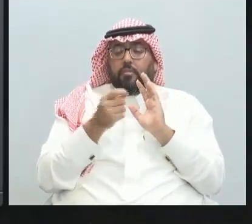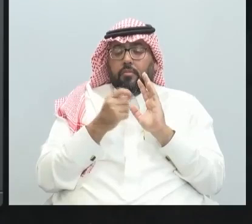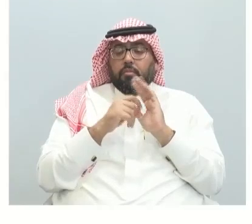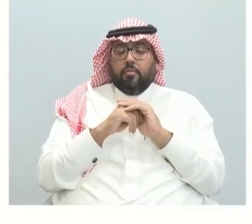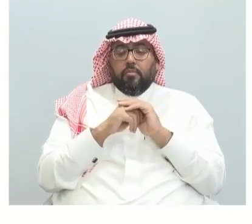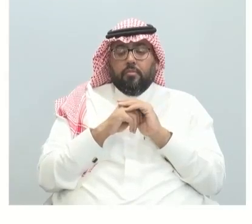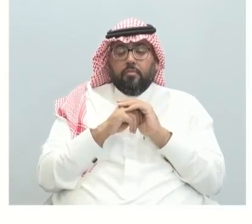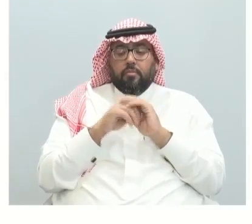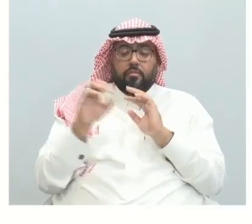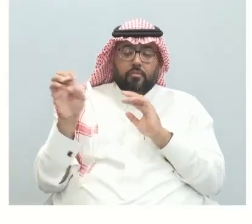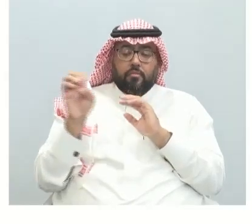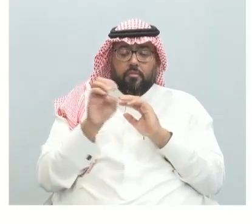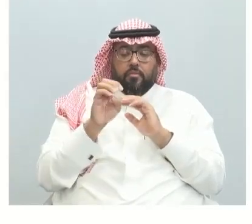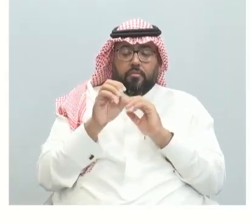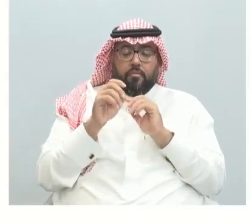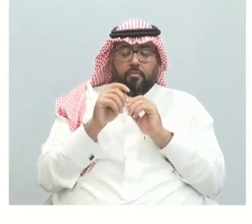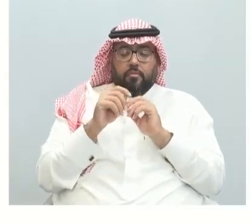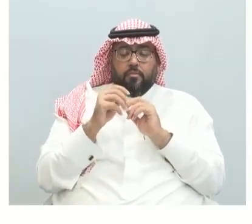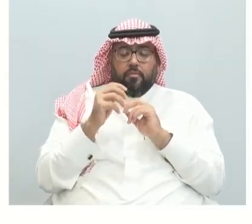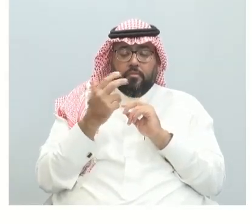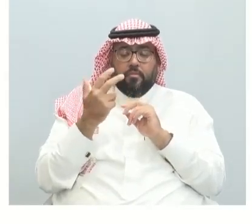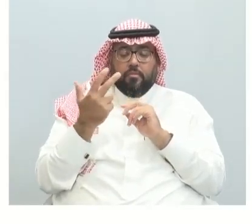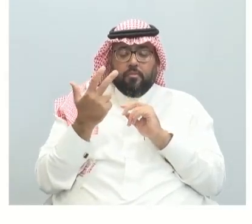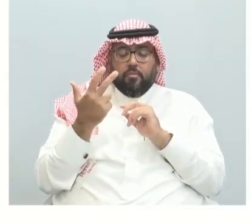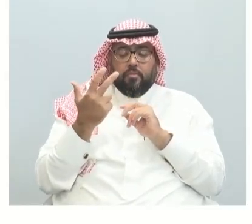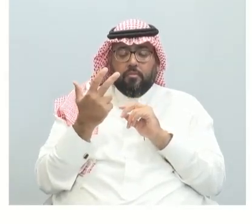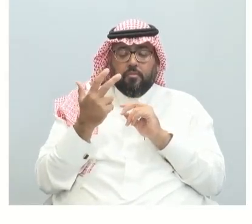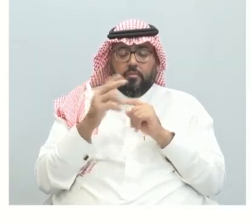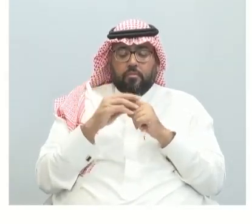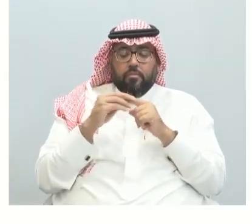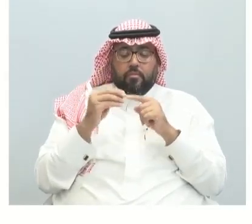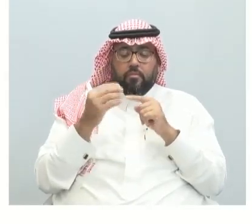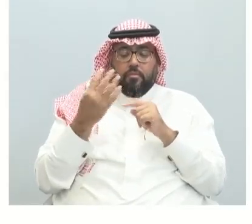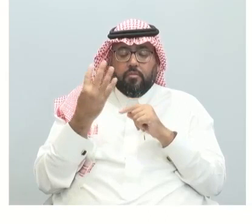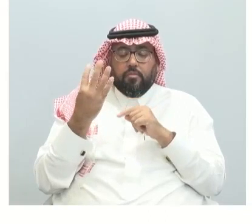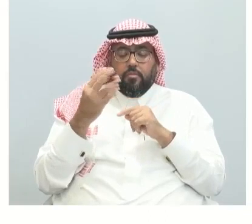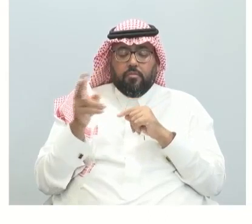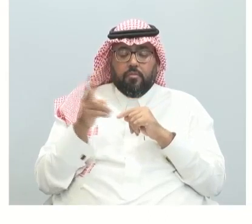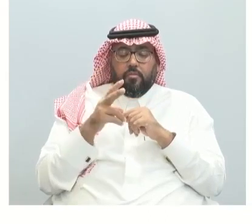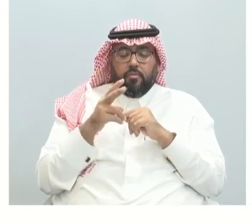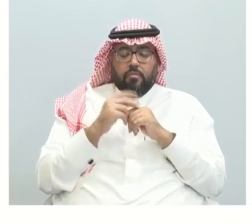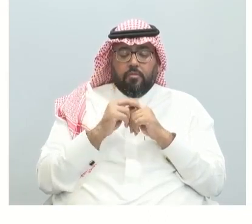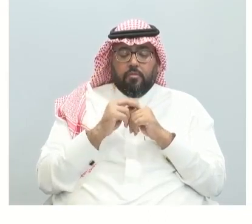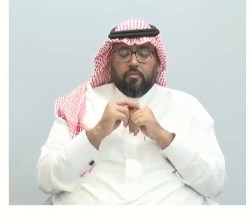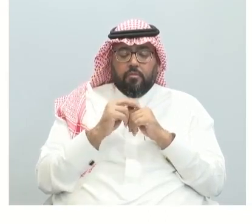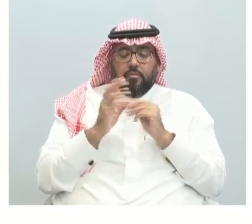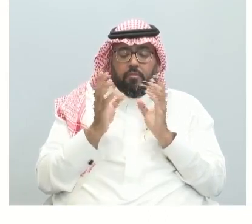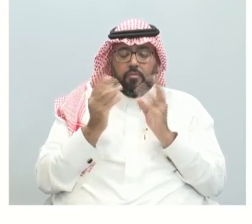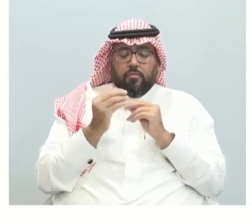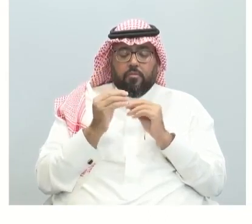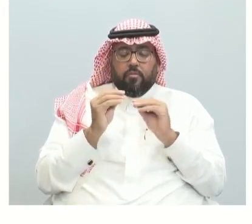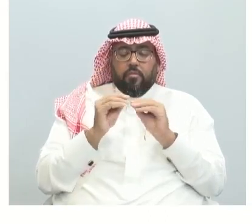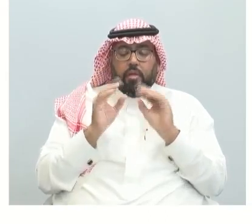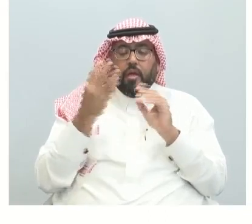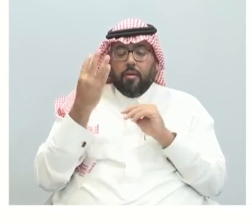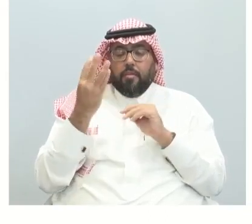هنا جمله الطرح وهي ثمانيه ناقصا 4 يساوي العدد كم احسنتم